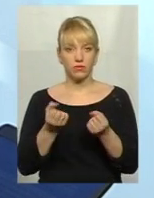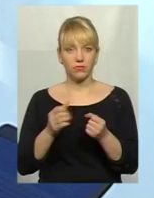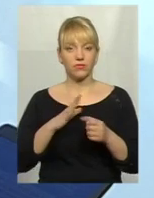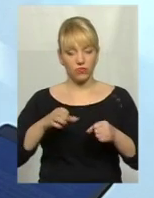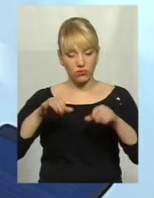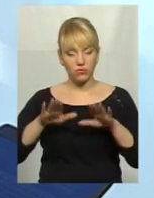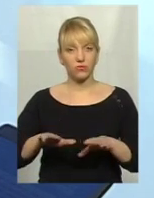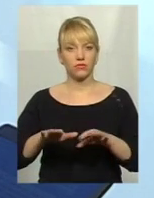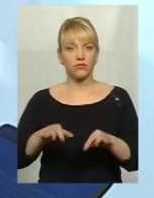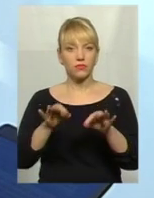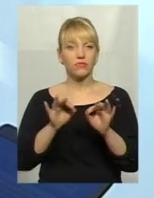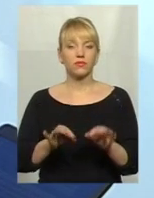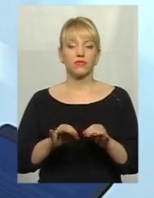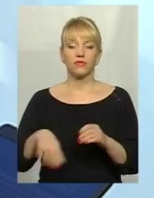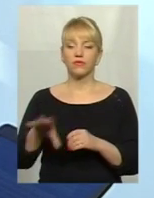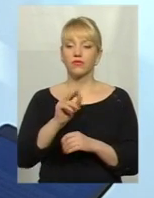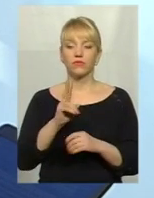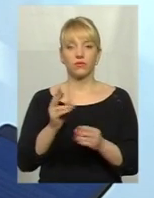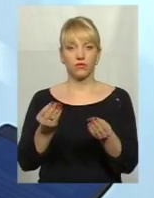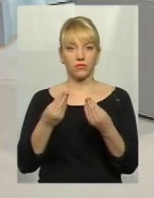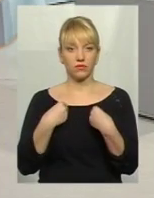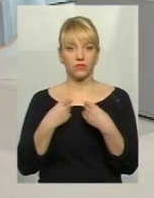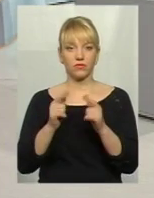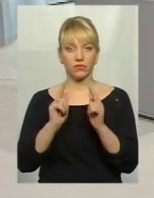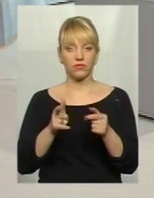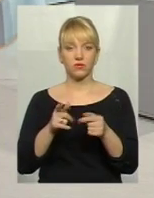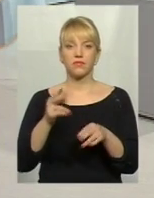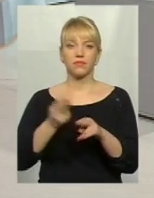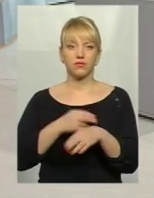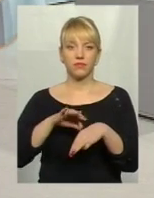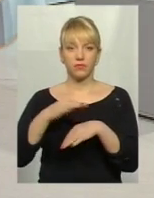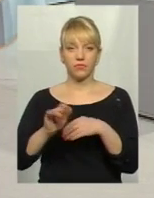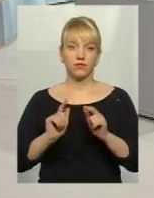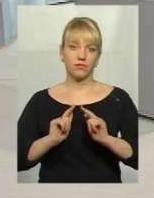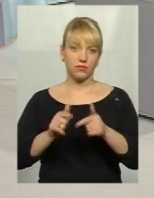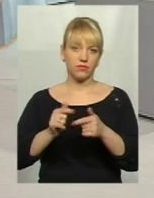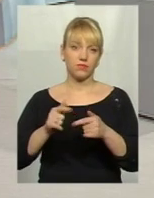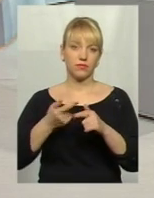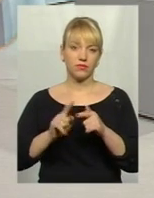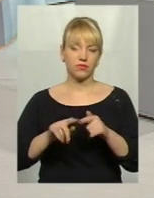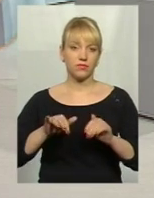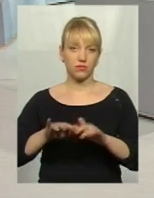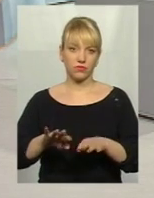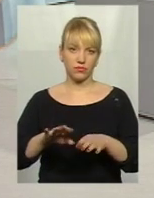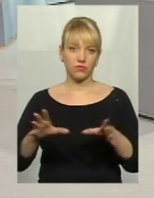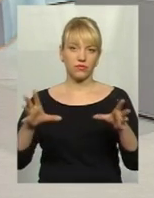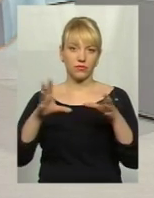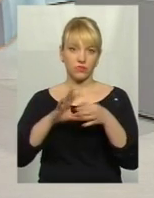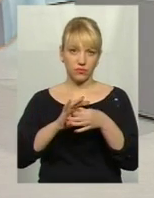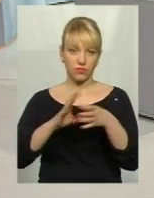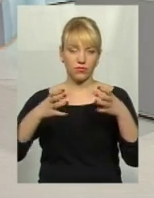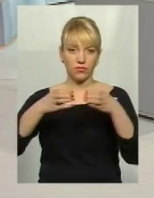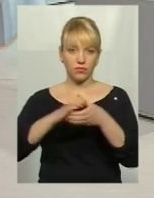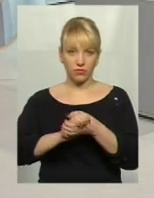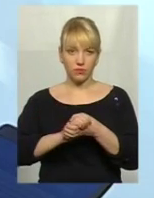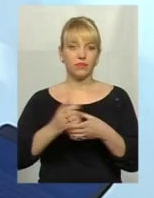ті, які дали згоду, вони безболісно ввійшли на сьогоднішній день в цей процес об'єднання. Так ми стоїмо лише на першій стадії, тому